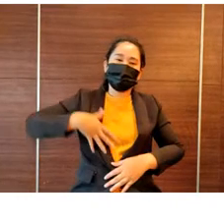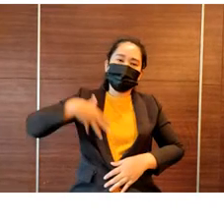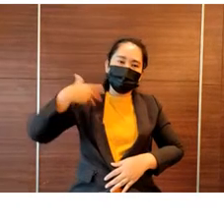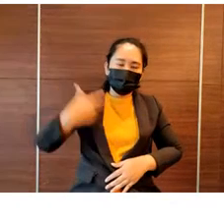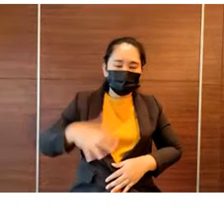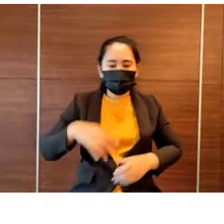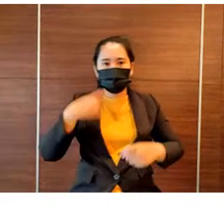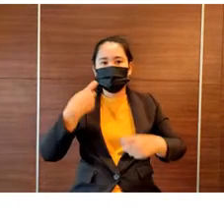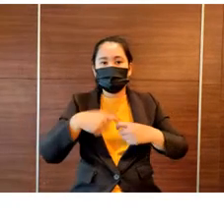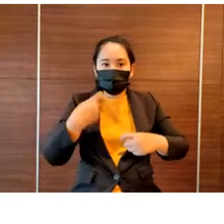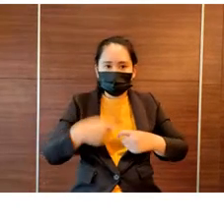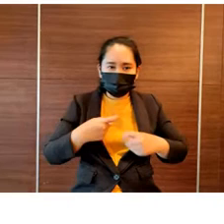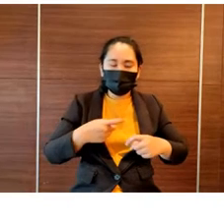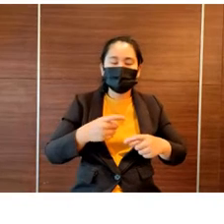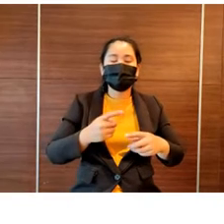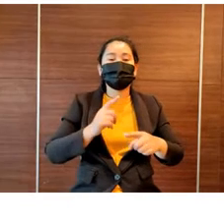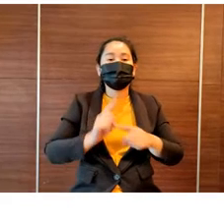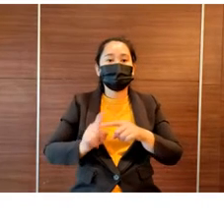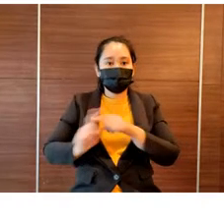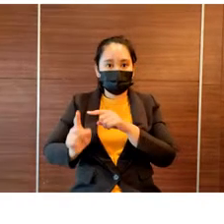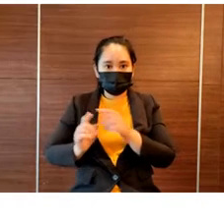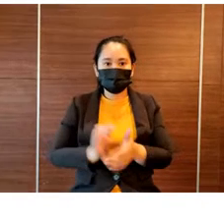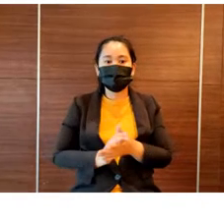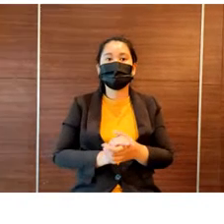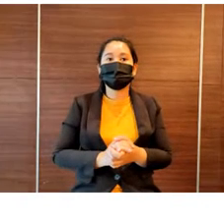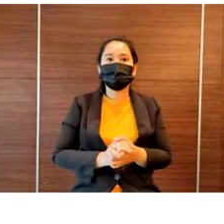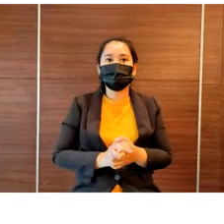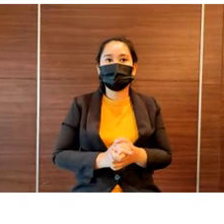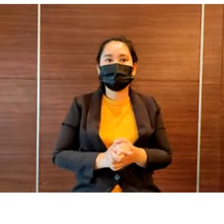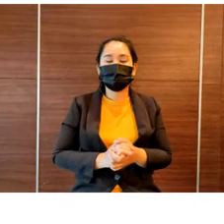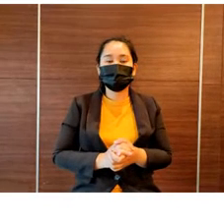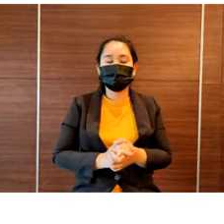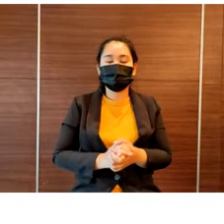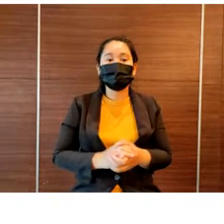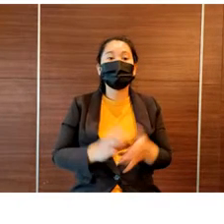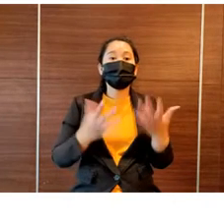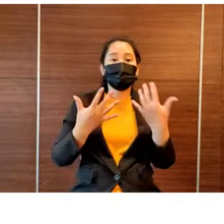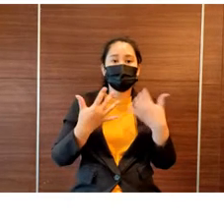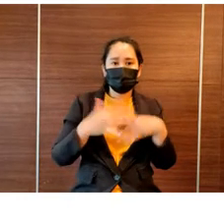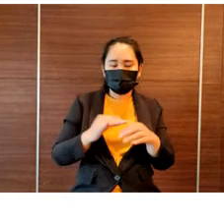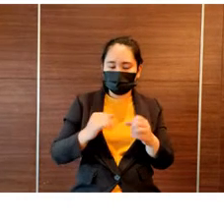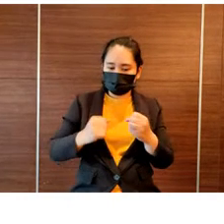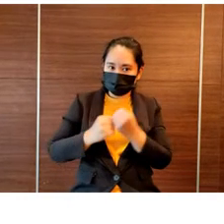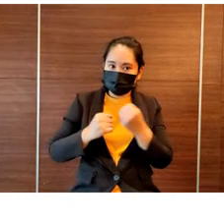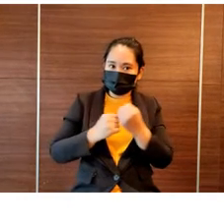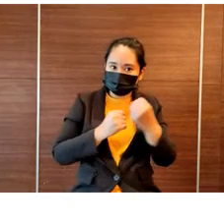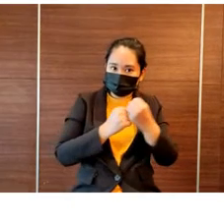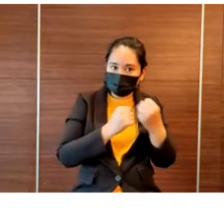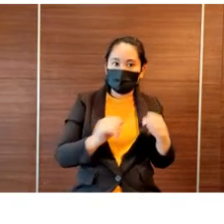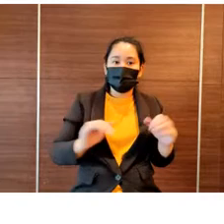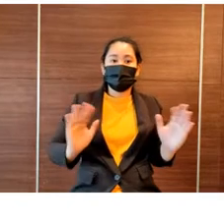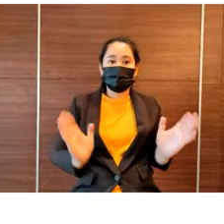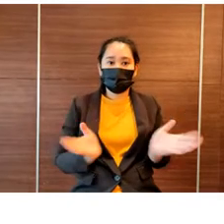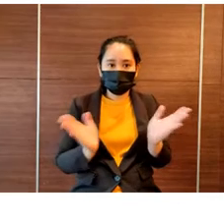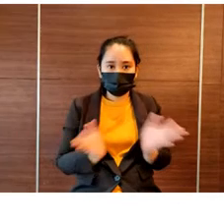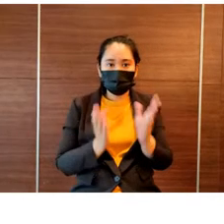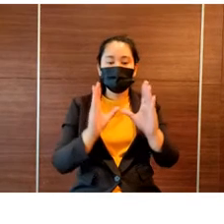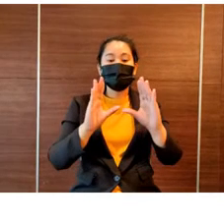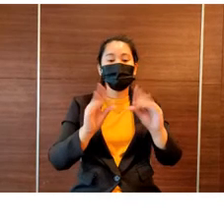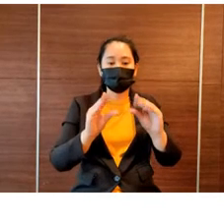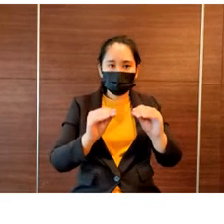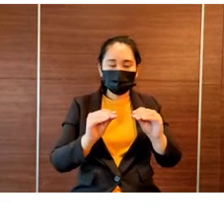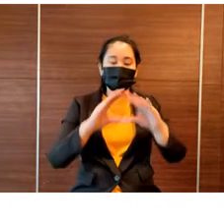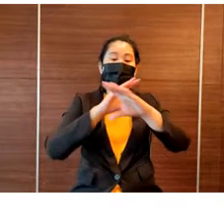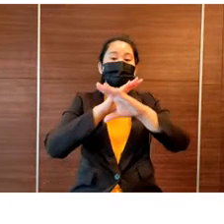ากความท้าทายสิ่งที่อยากจะร่วมแรงผลักดันในการประชุมหารือในค